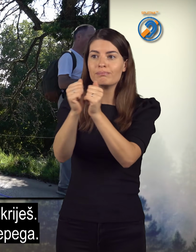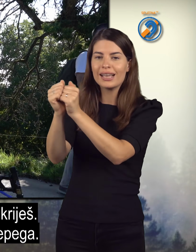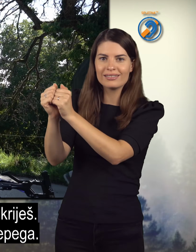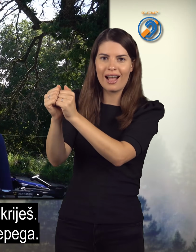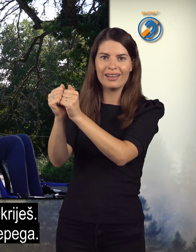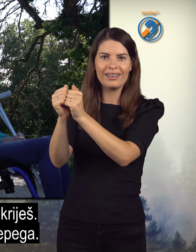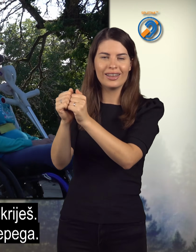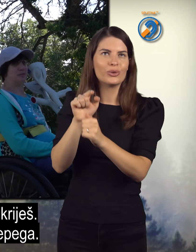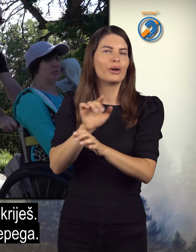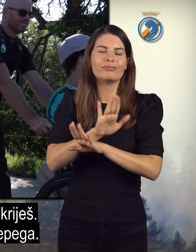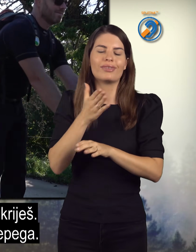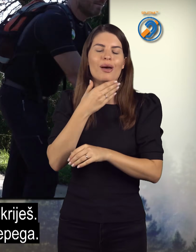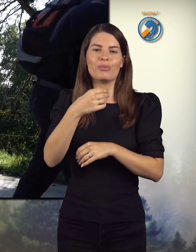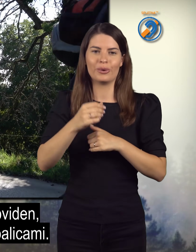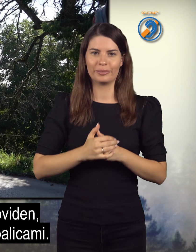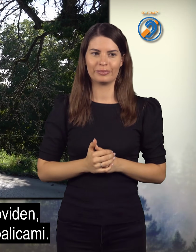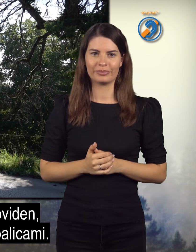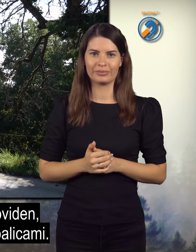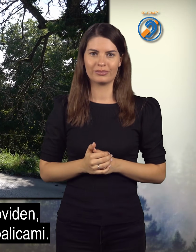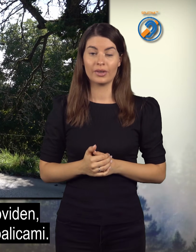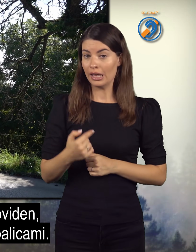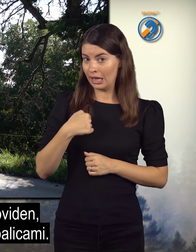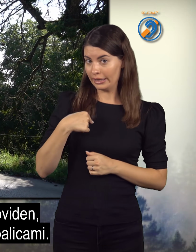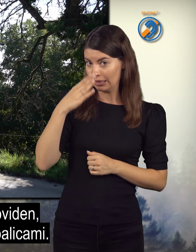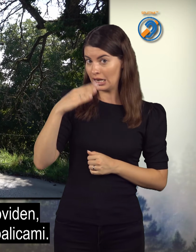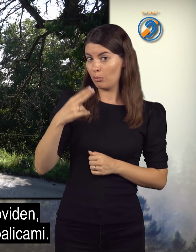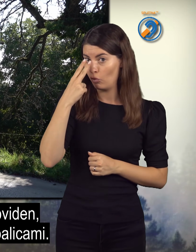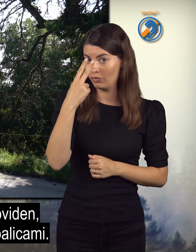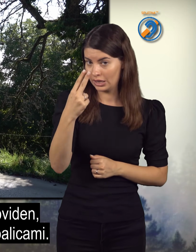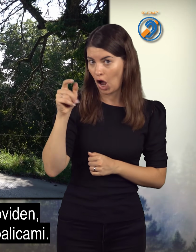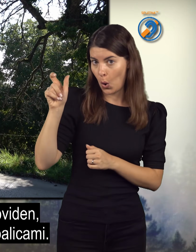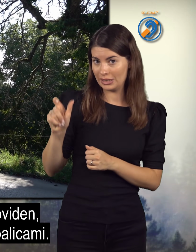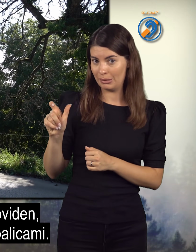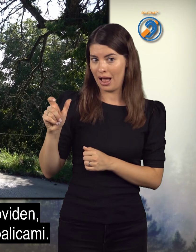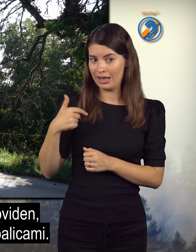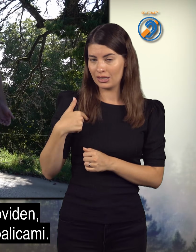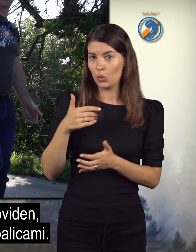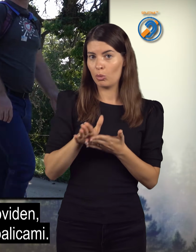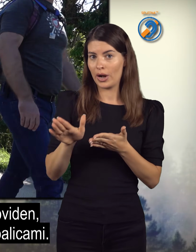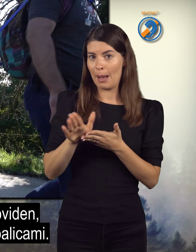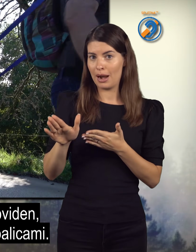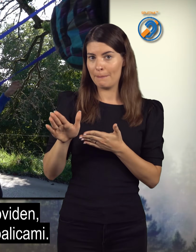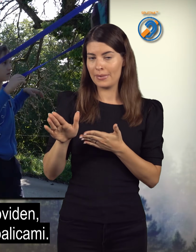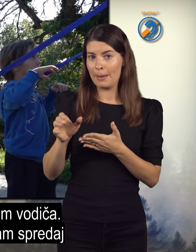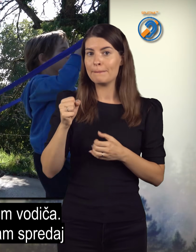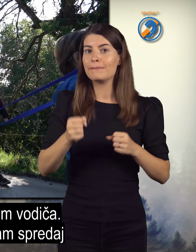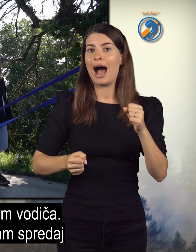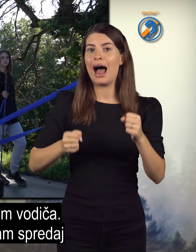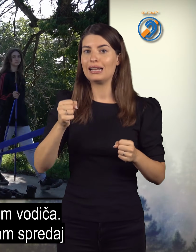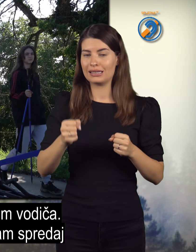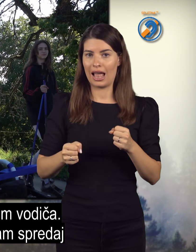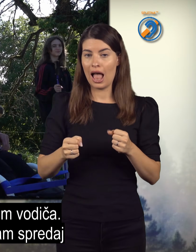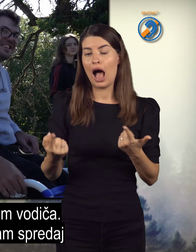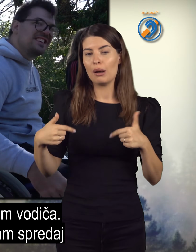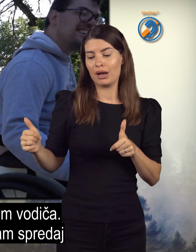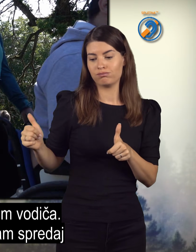in vse nekaj lepega. Jaz sem slaboviden, jaz s palicami, posebej kadar hodim,